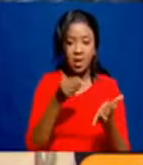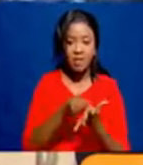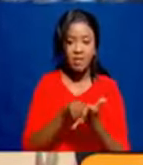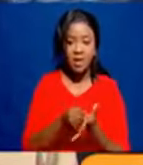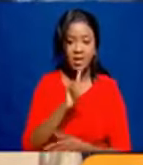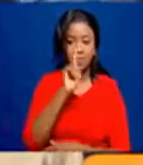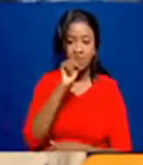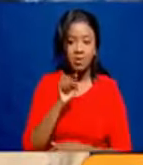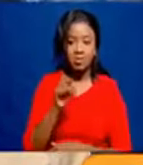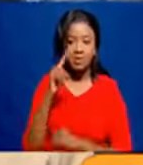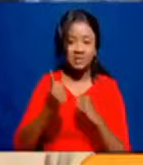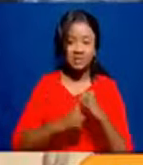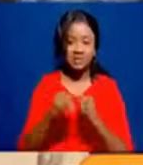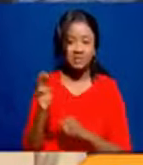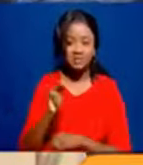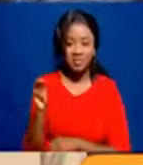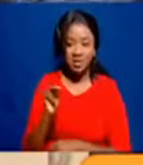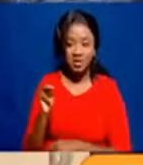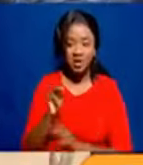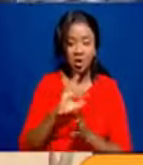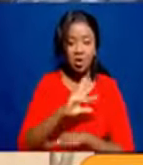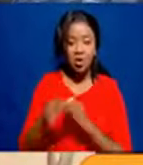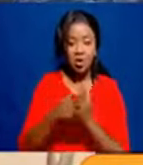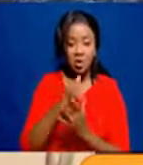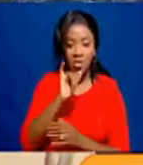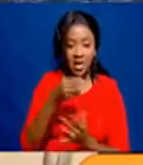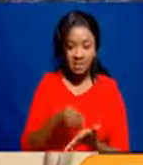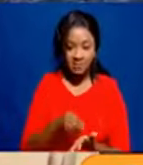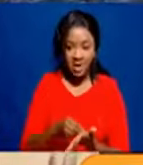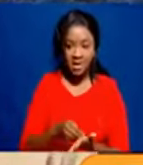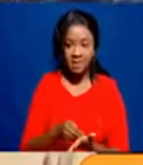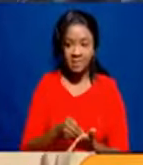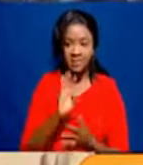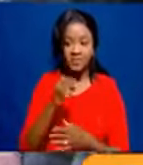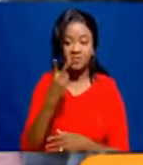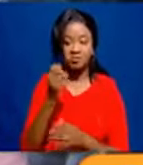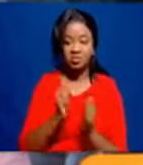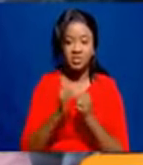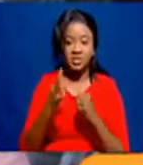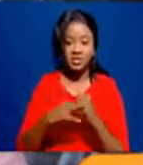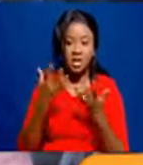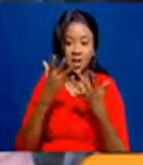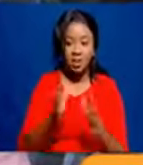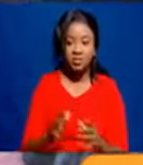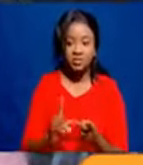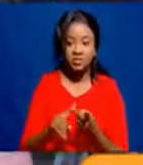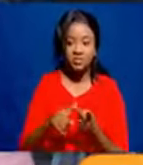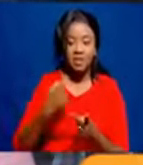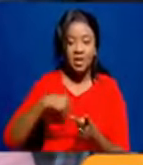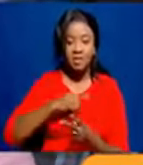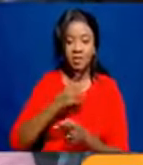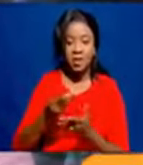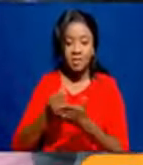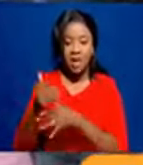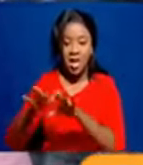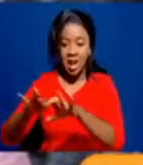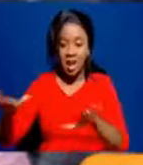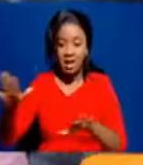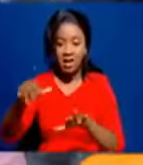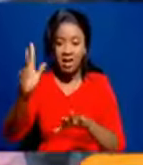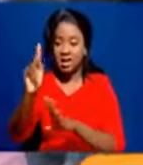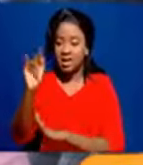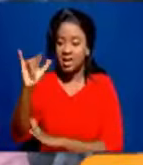1.6 million na hizo pesa zote tangu 18 zimepotelea. Ninunua saba kule Kilimambogo na